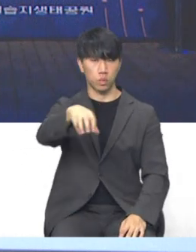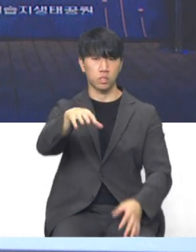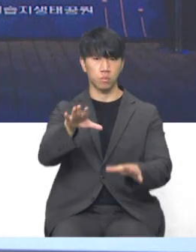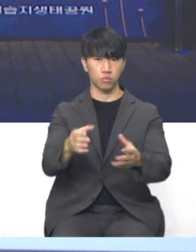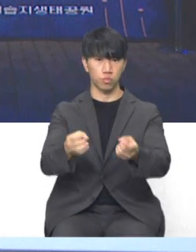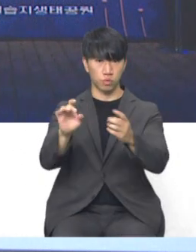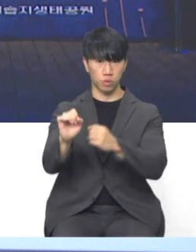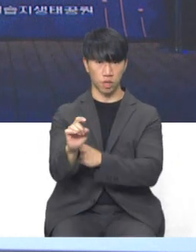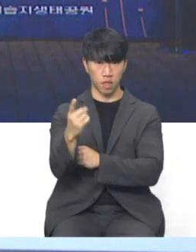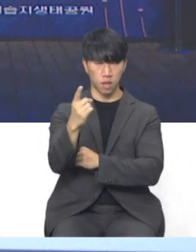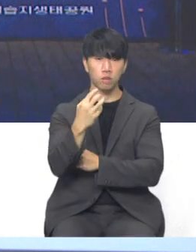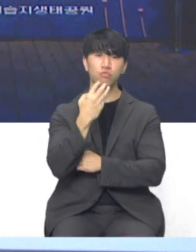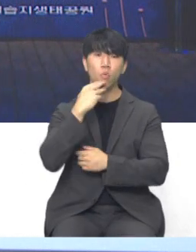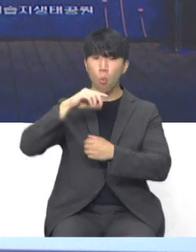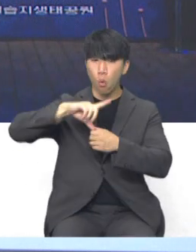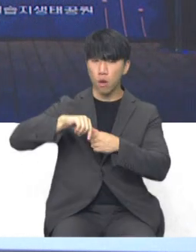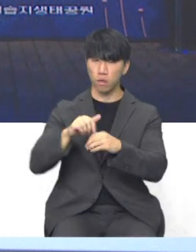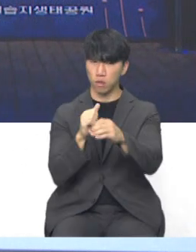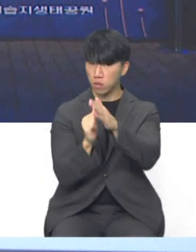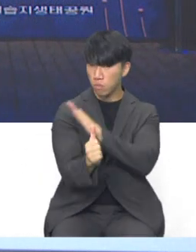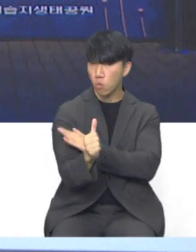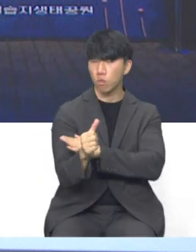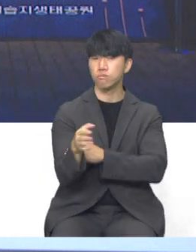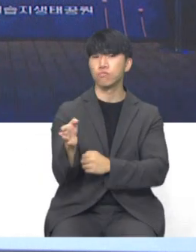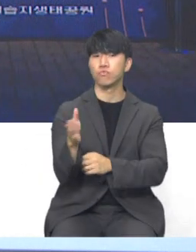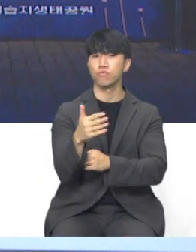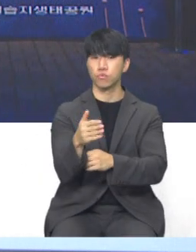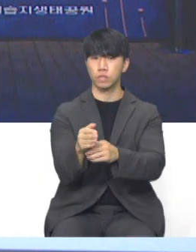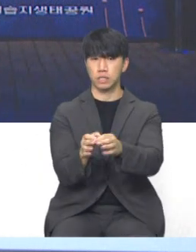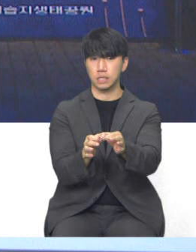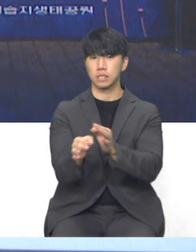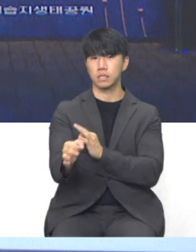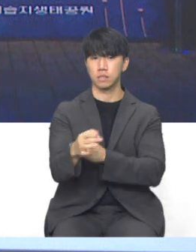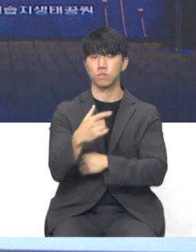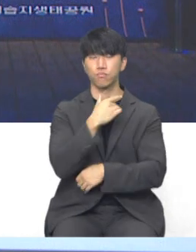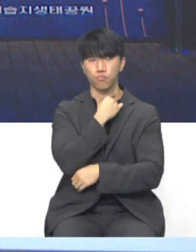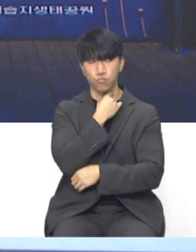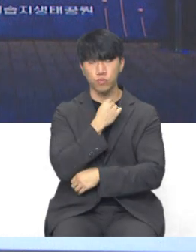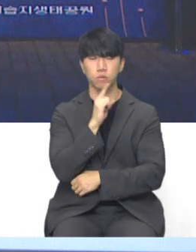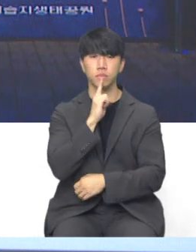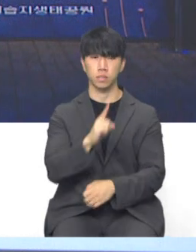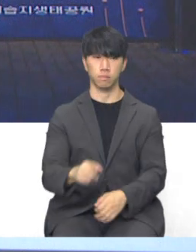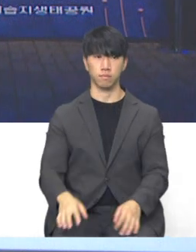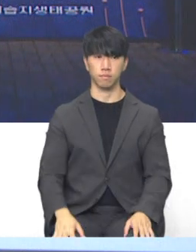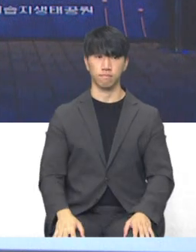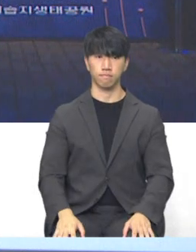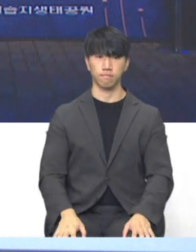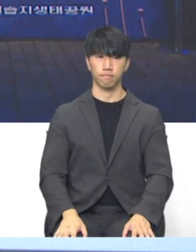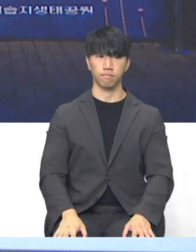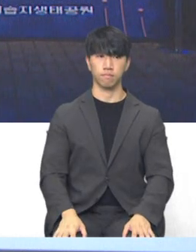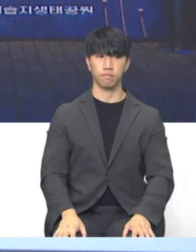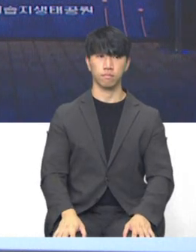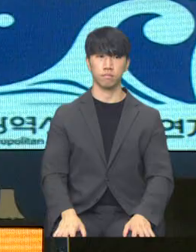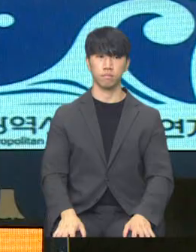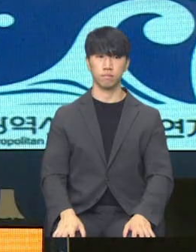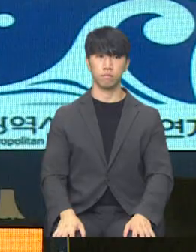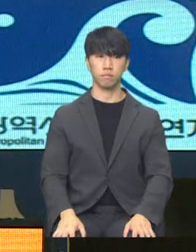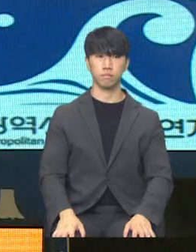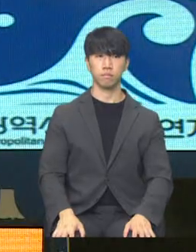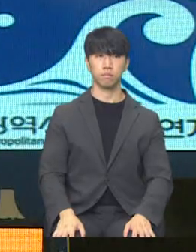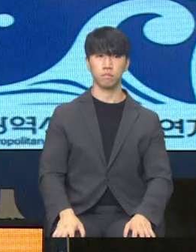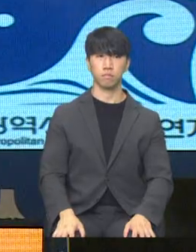계기로 다시 수도권의 대표 어시장으로 자리매김하겠다는 각오입니다. 김지영 기자가 보도합니다.